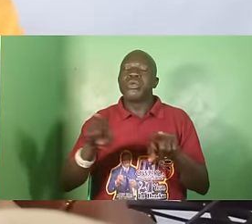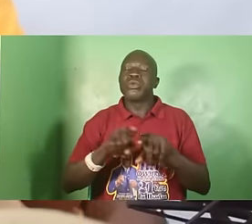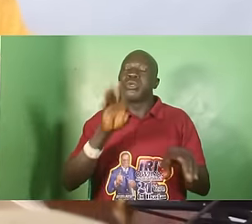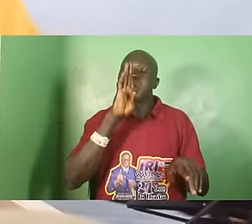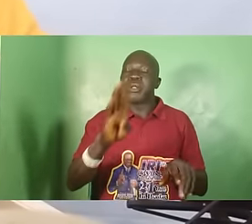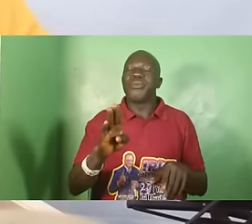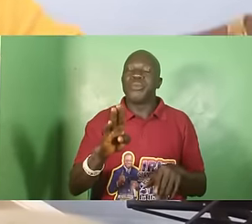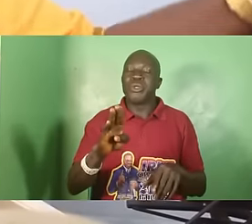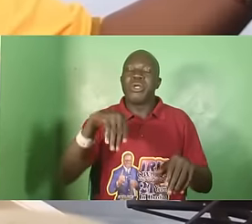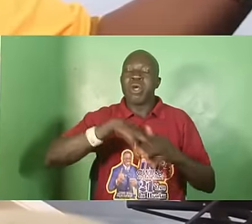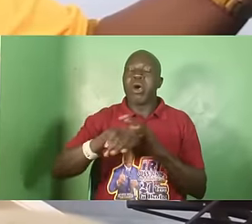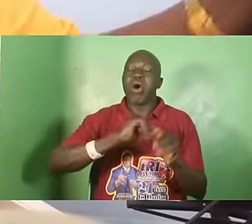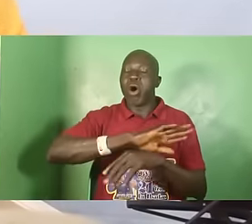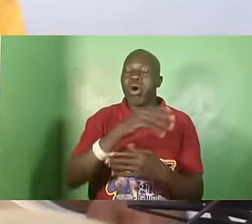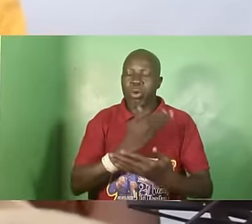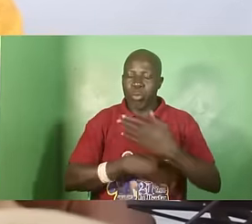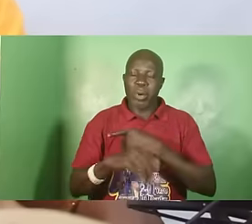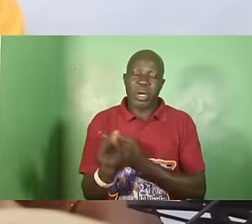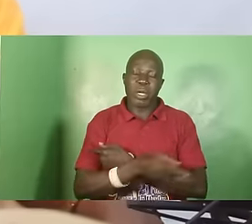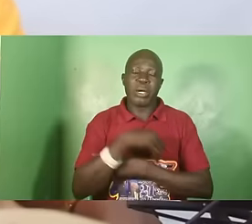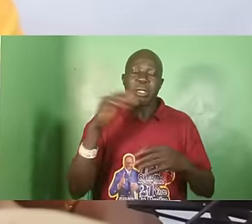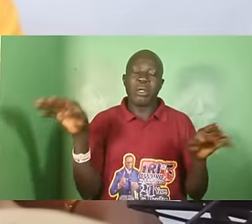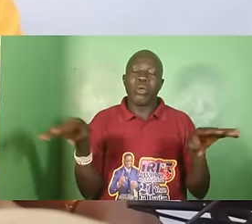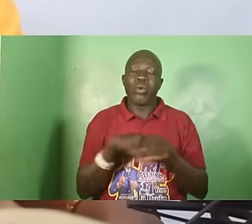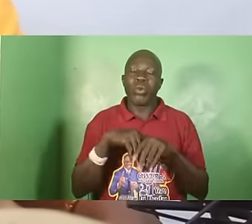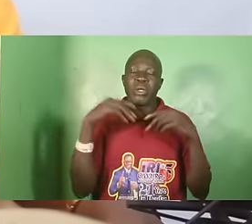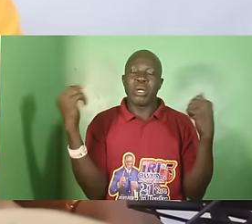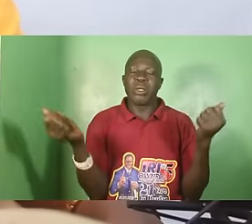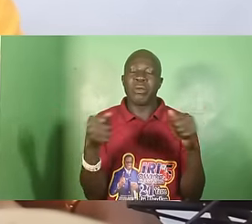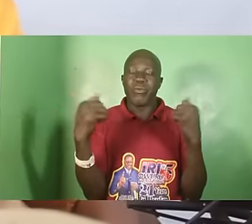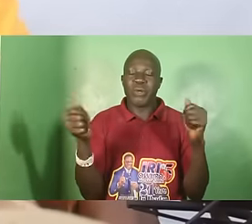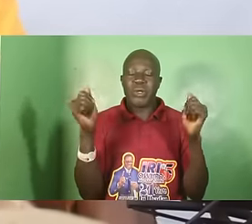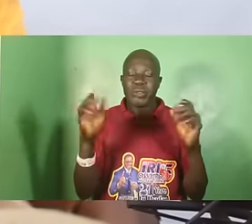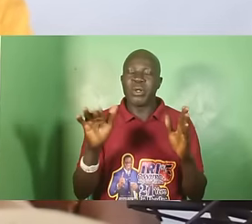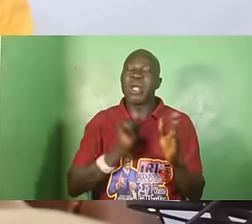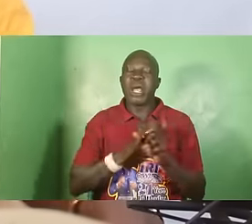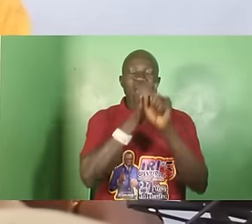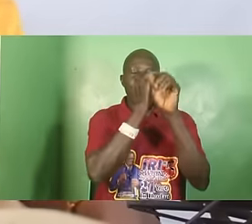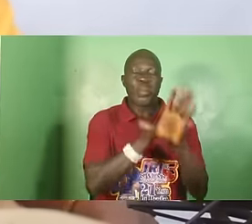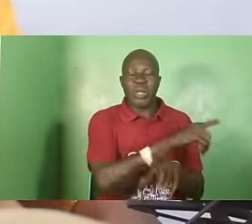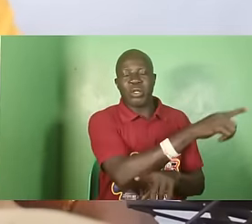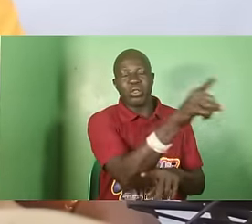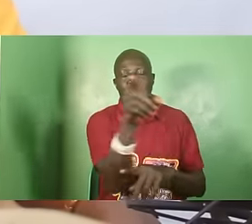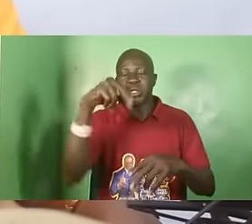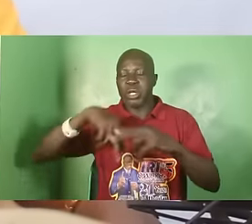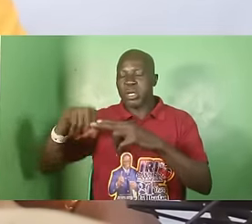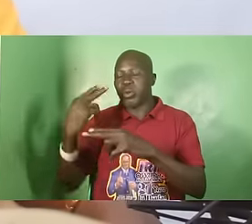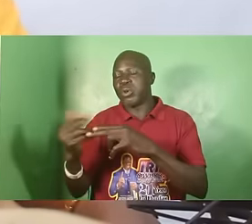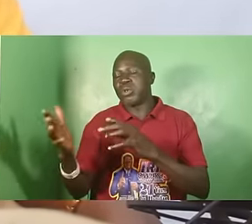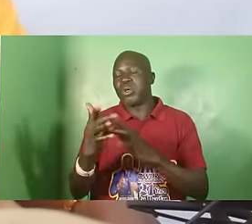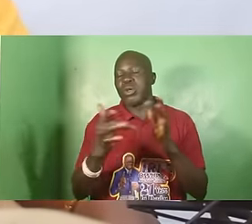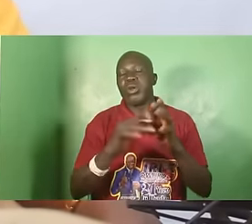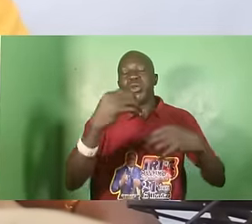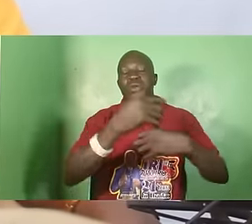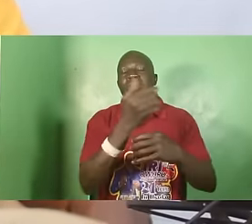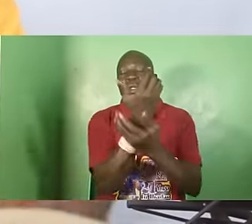rí. Gbogbo ọlọ́jọ́ bí òní. Oní wẹ́dẹ́ anifásù. Mo súre fún yín. Lórúkọ Olúwa. Tó